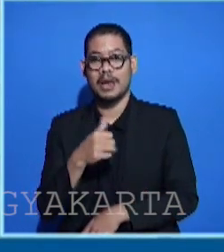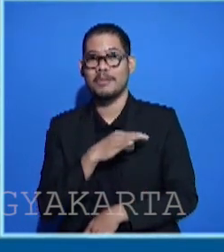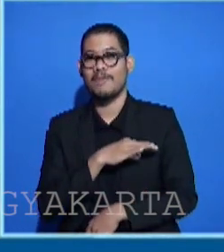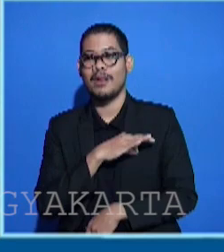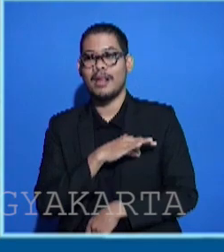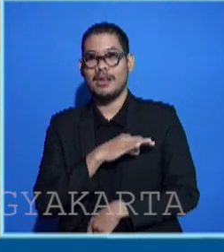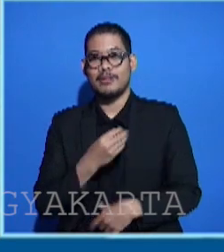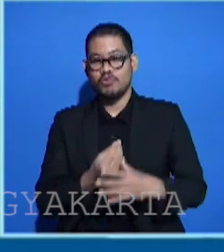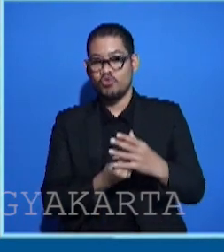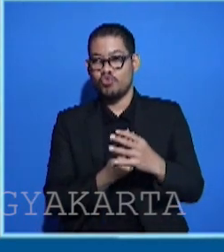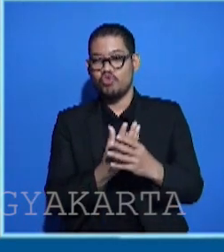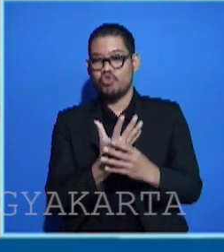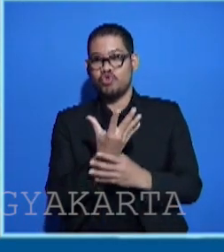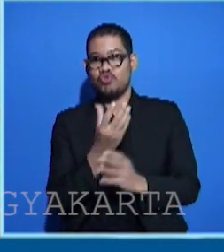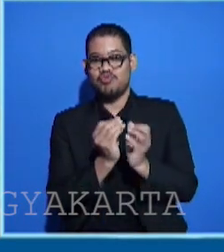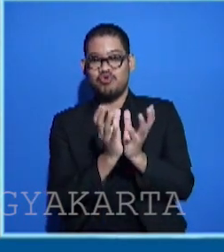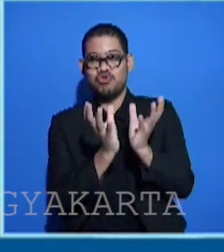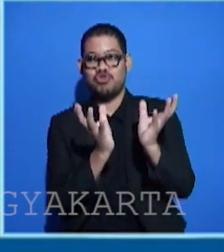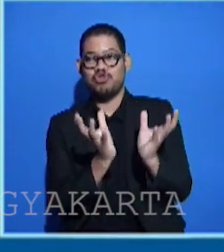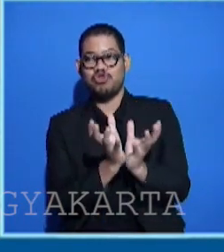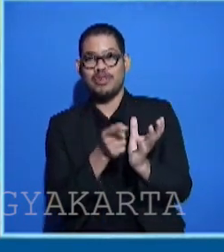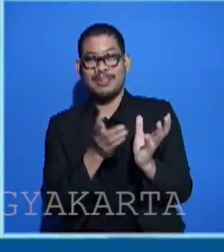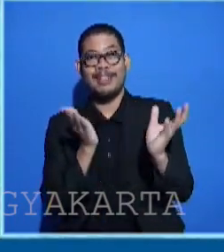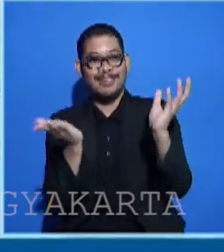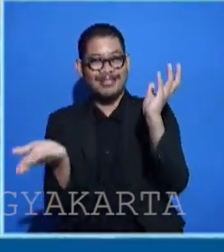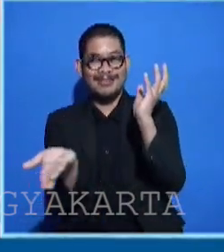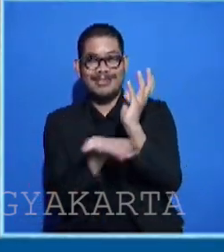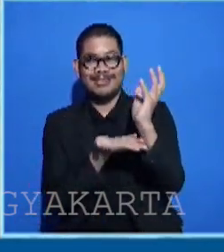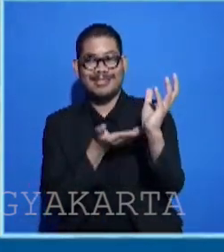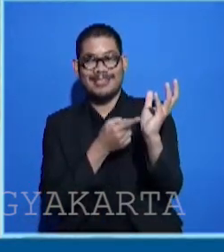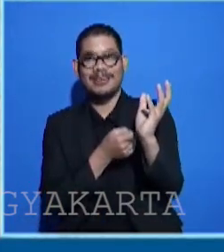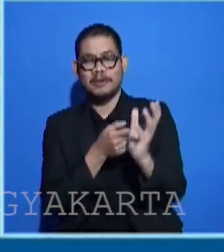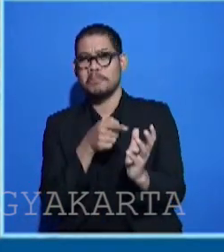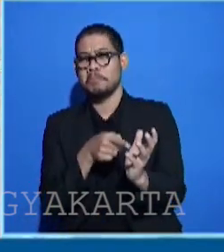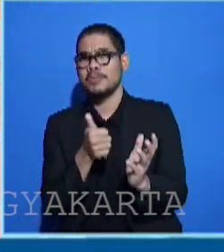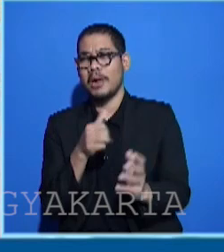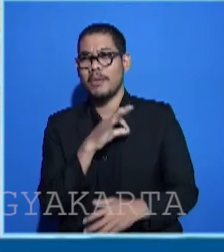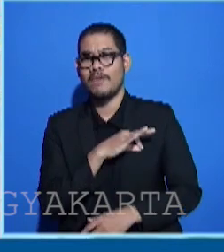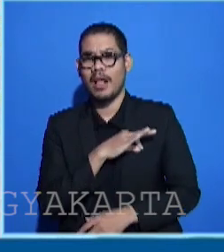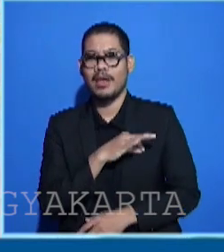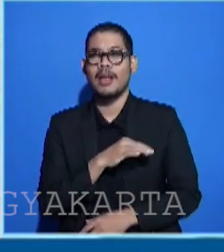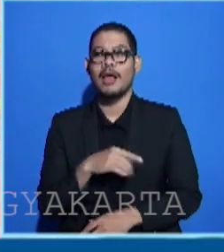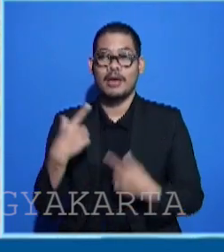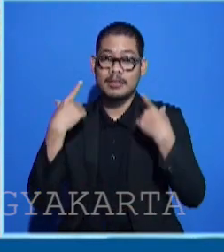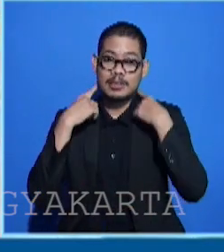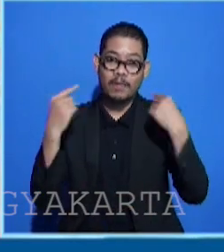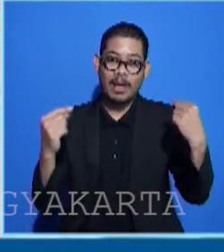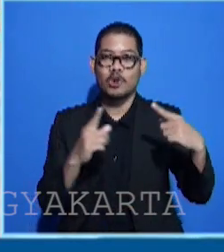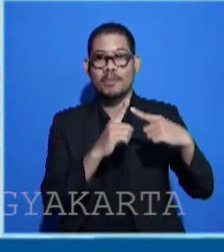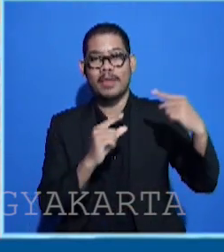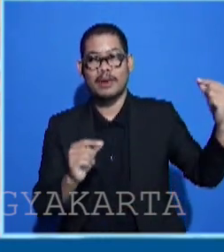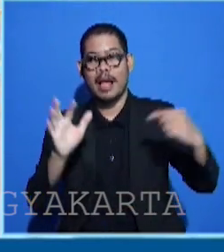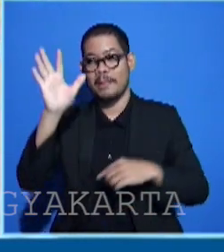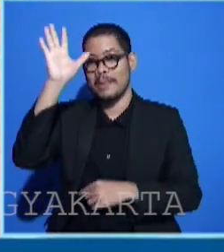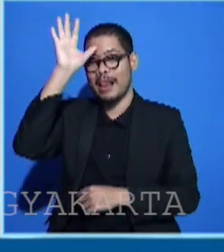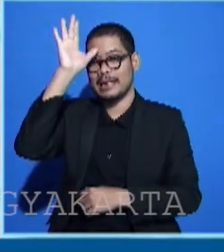rimpang utawi empon-empon oyotipun gagang taneman dumugi sekaripun. Ing Pulau Jawi, Sumatera lan Bali sekar honje kathah